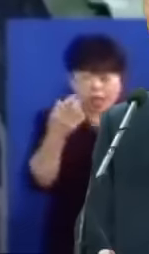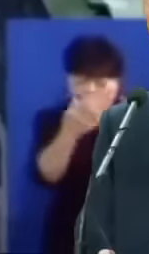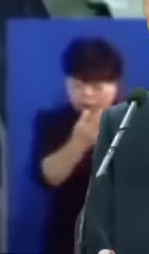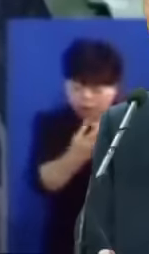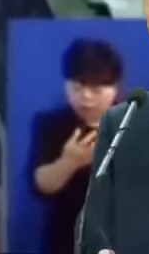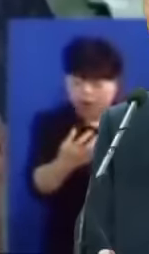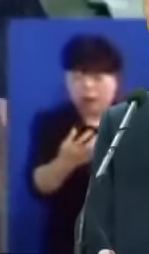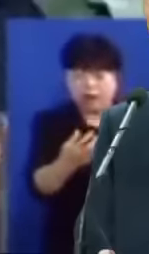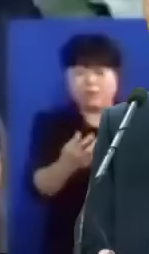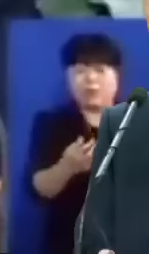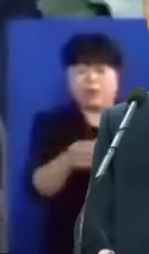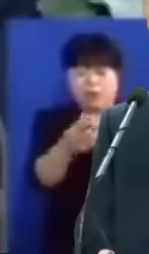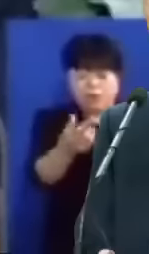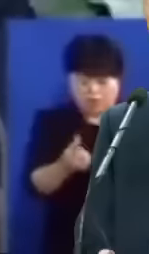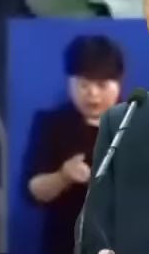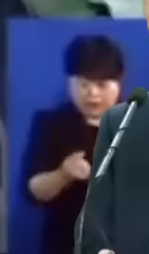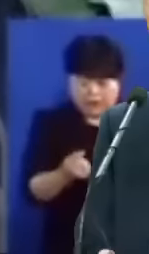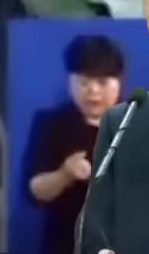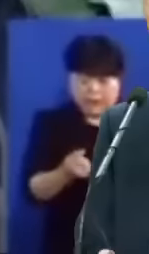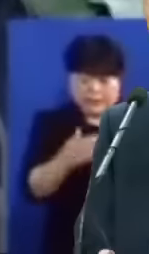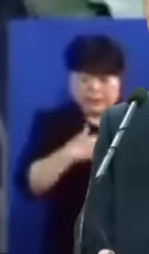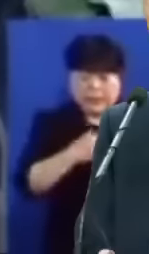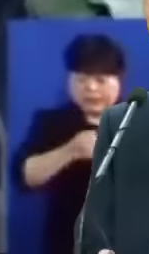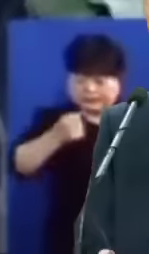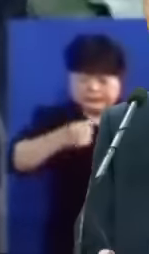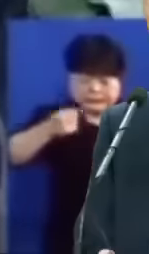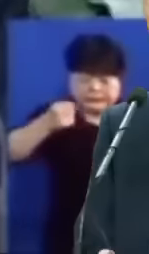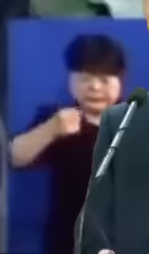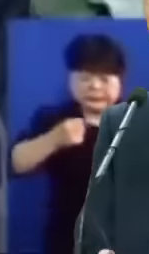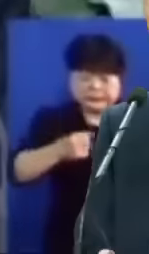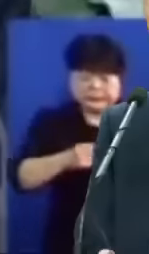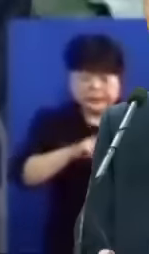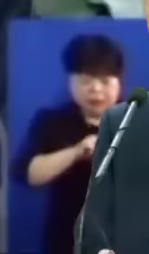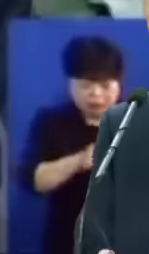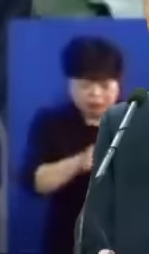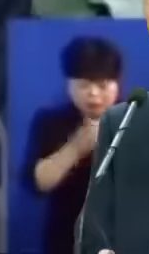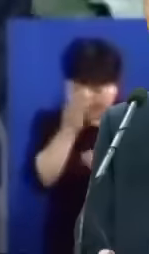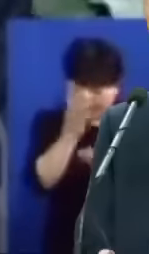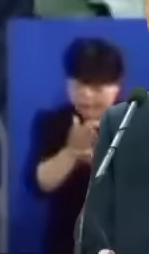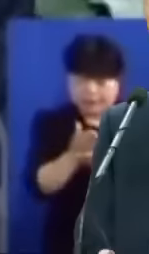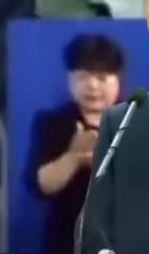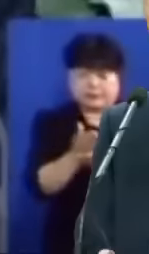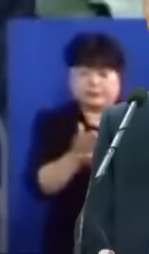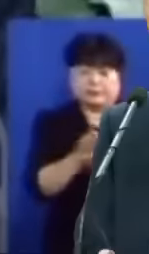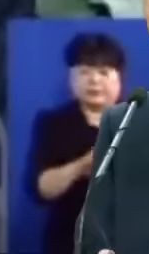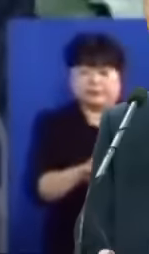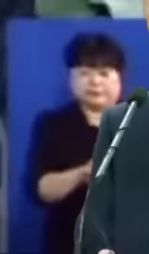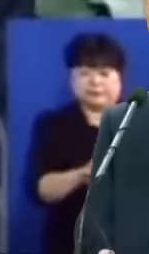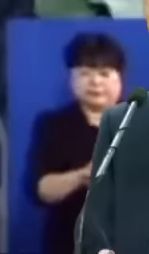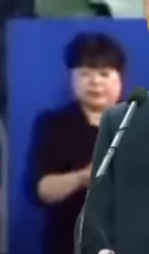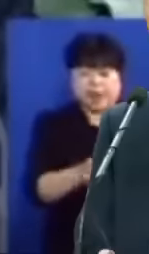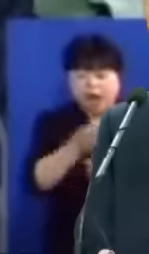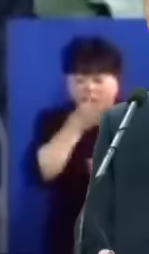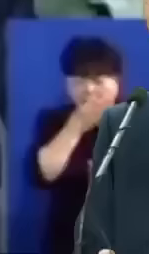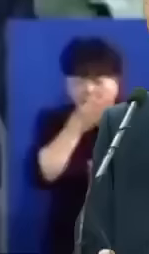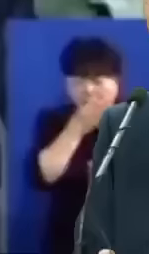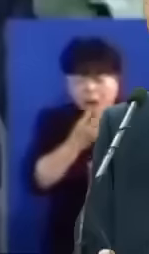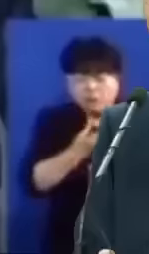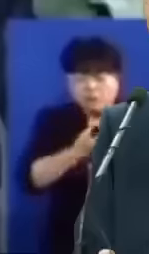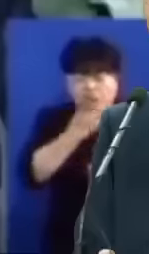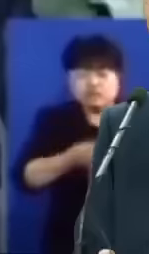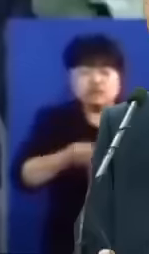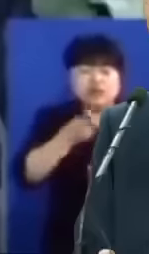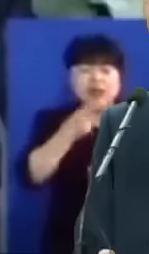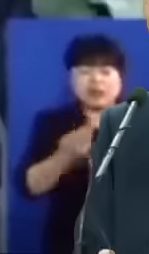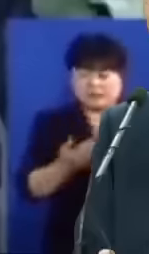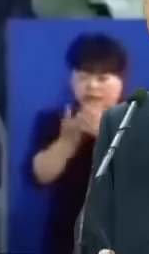있어 무엇인지 움켜쥐고 내가 소유하려고 억지를 부리면 그것이 큰 불행의 원인이 되고 마는